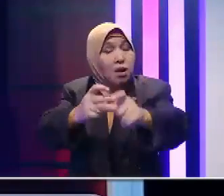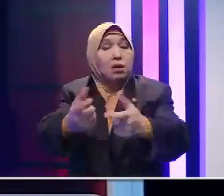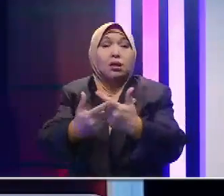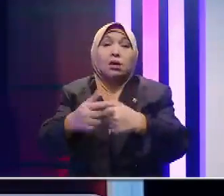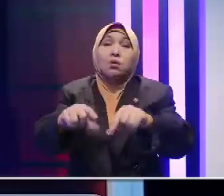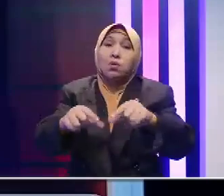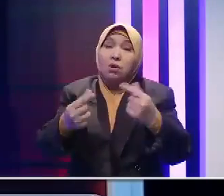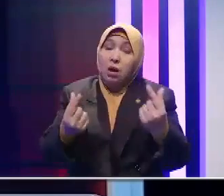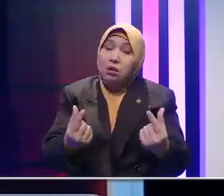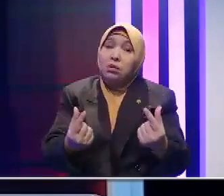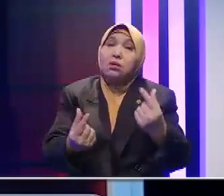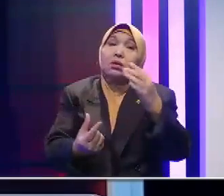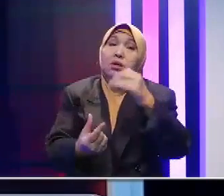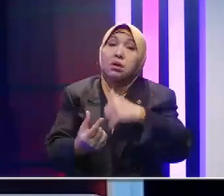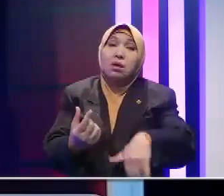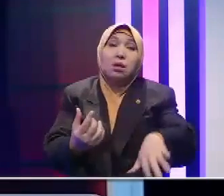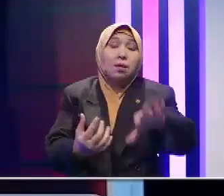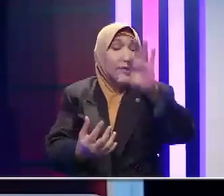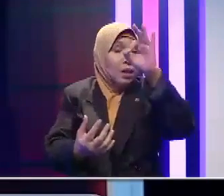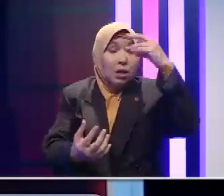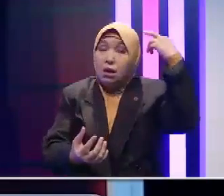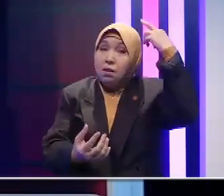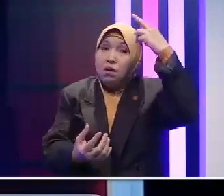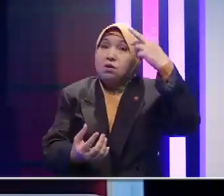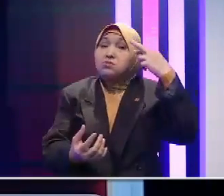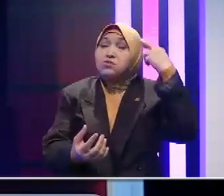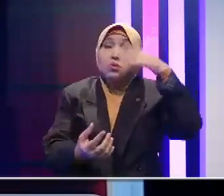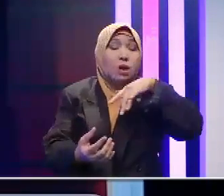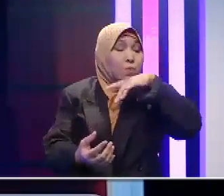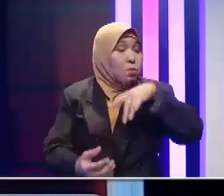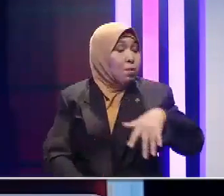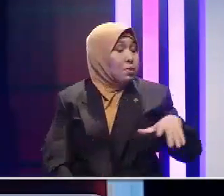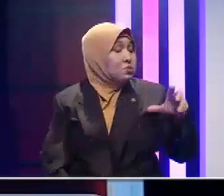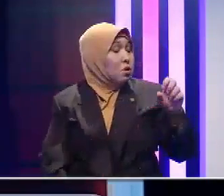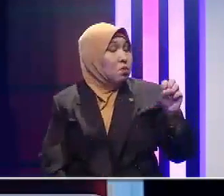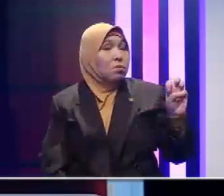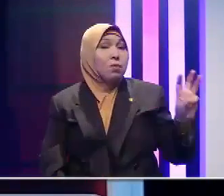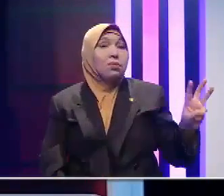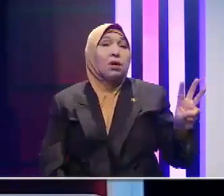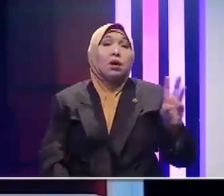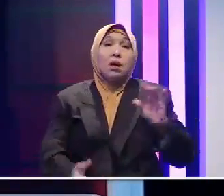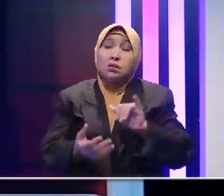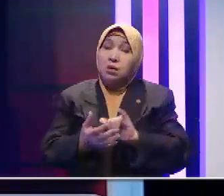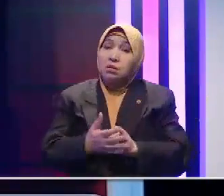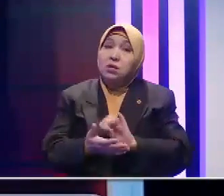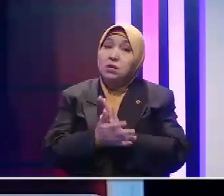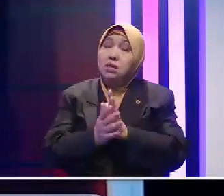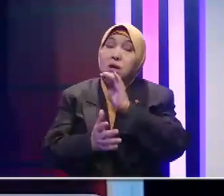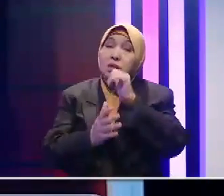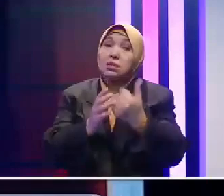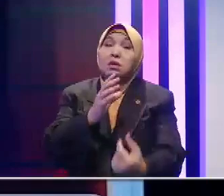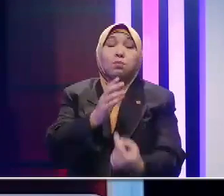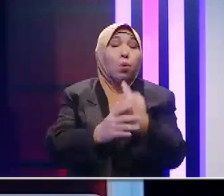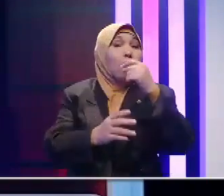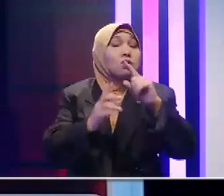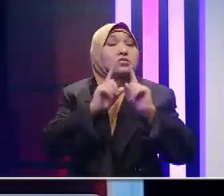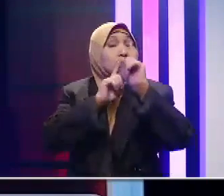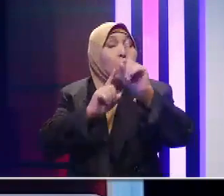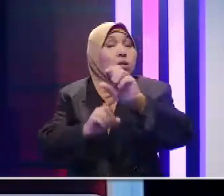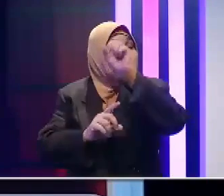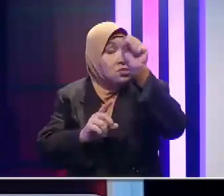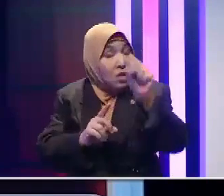yang memilih Rasul kita, Nabi Muhammad SAW sebagai ummi, supaya tidak timbul soal jawab, soal